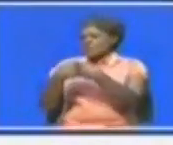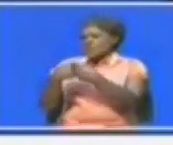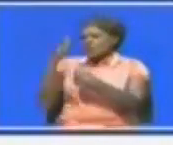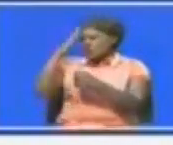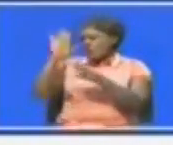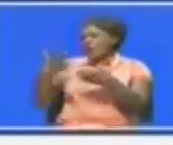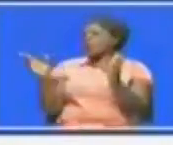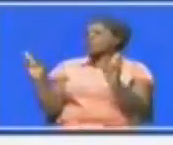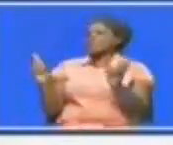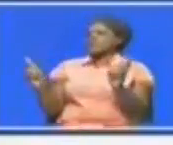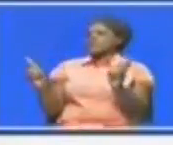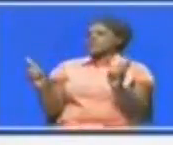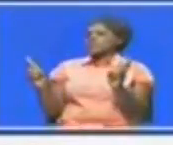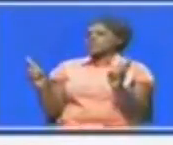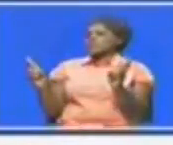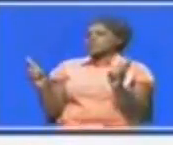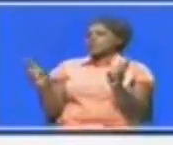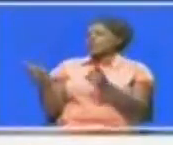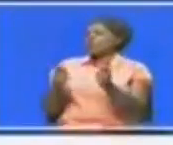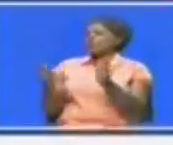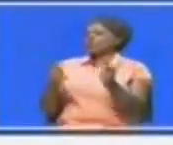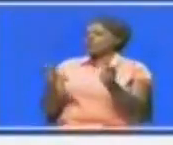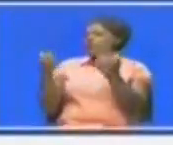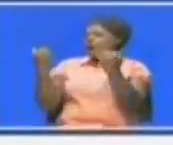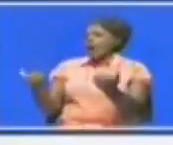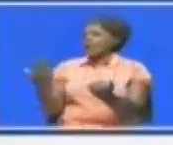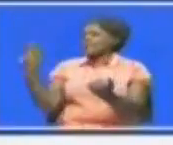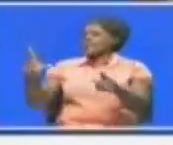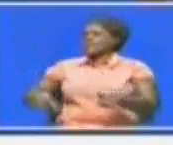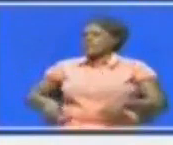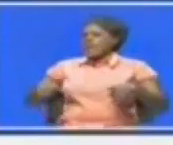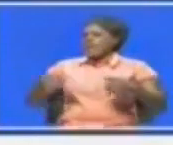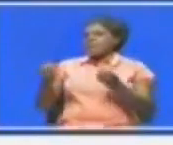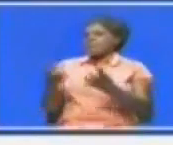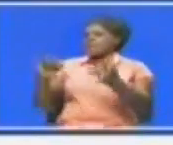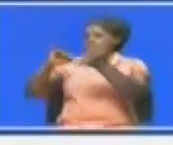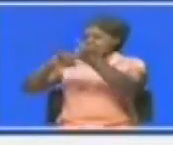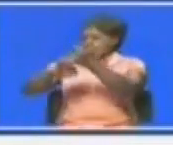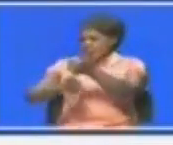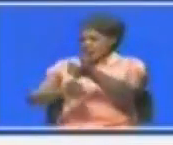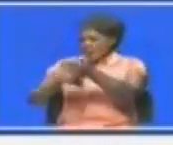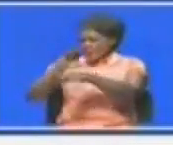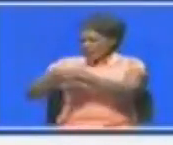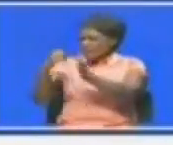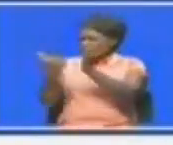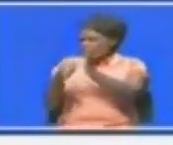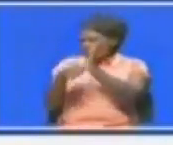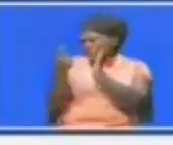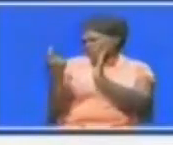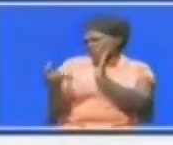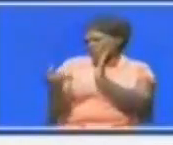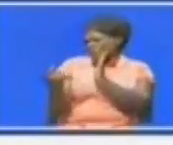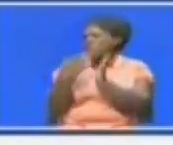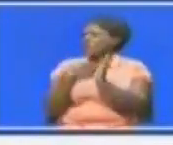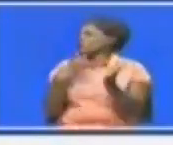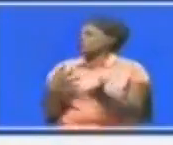tayari kuolewa, angalia unaweza kukabiliana na haya mambo magumu kidogo. Kwa sababu watu wengi wameingia kwa ndoa ukipata shida kidogo hivi unataka